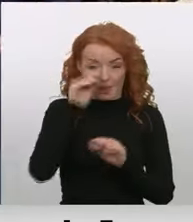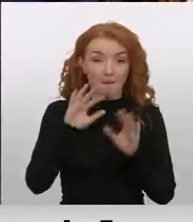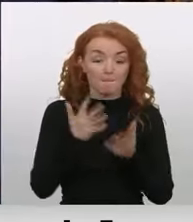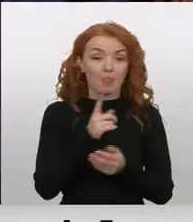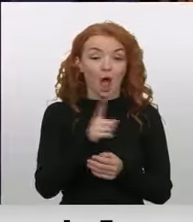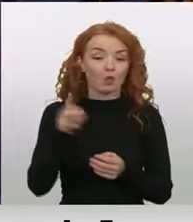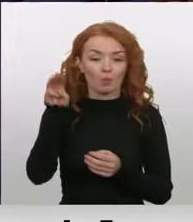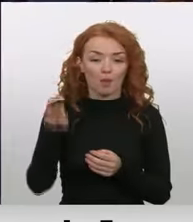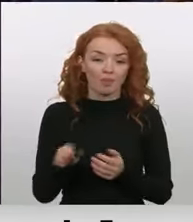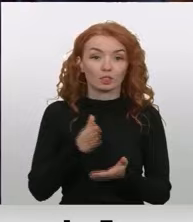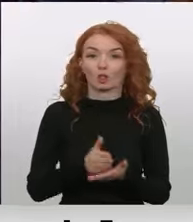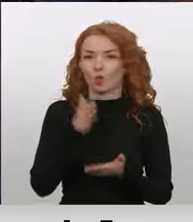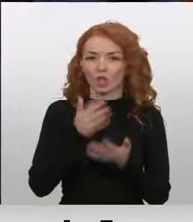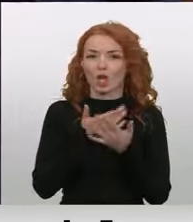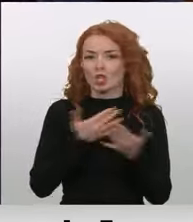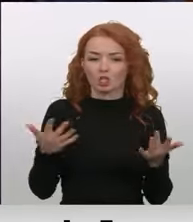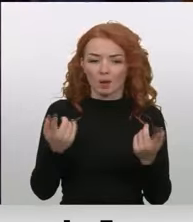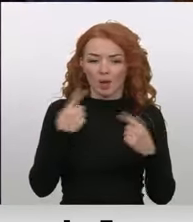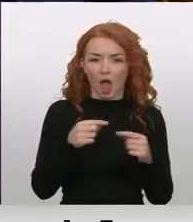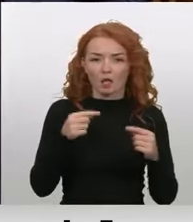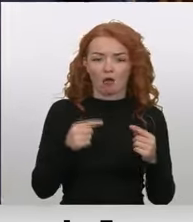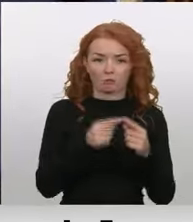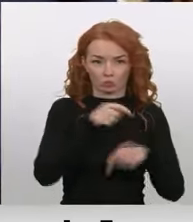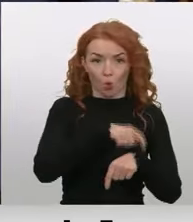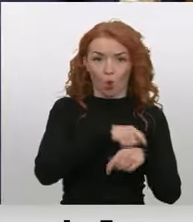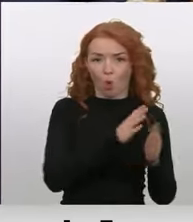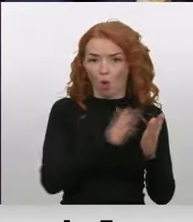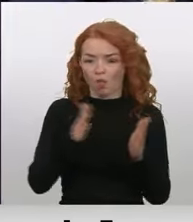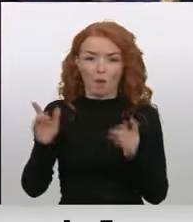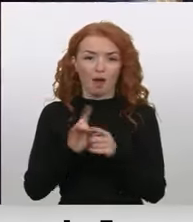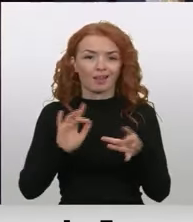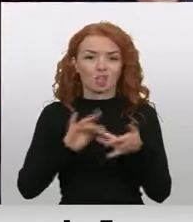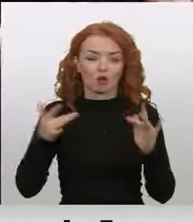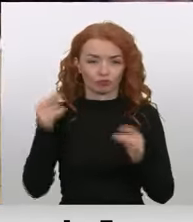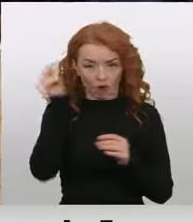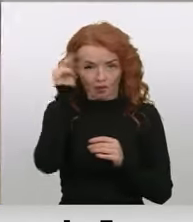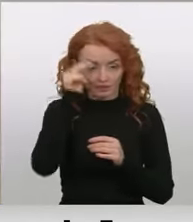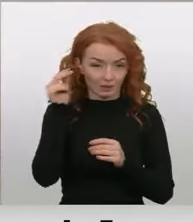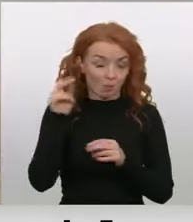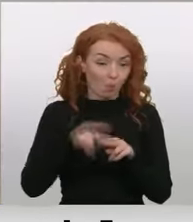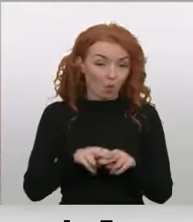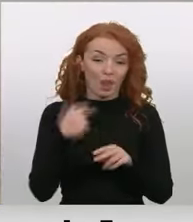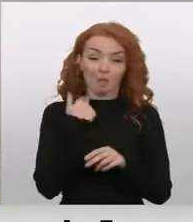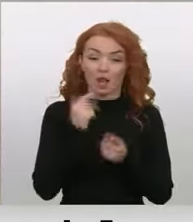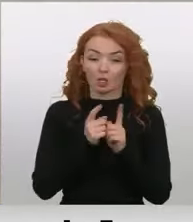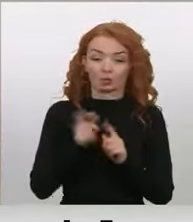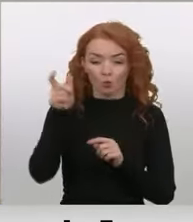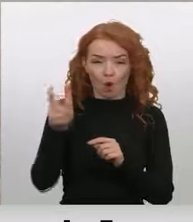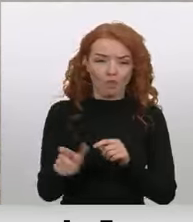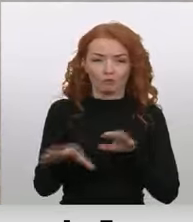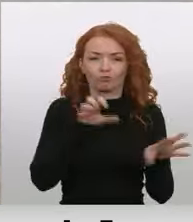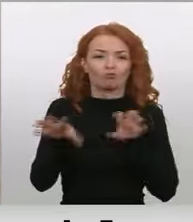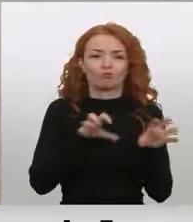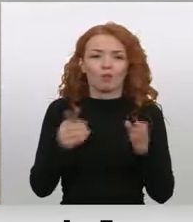katru mēnesi notiek dažādām laika zonām pielāgoti tiešsaistes semināri. Lielbritānijas skolotāji sasmēlušies